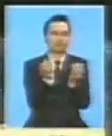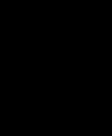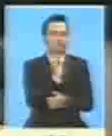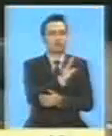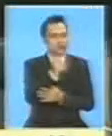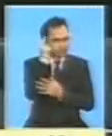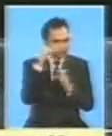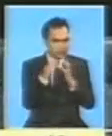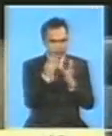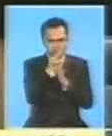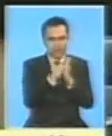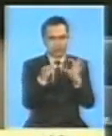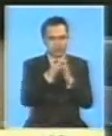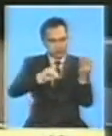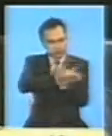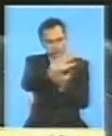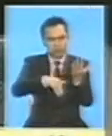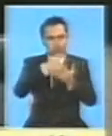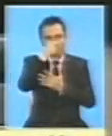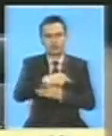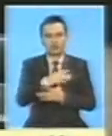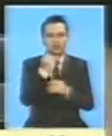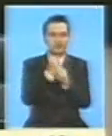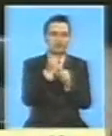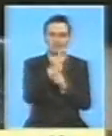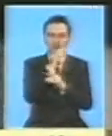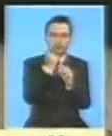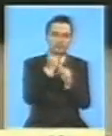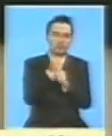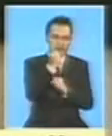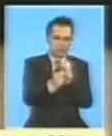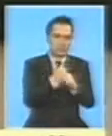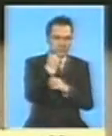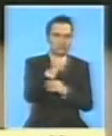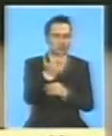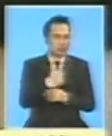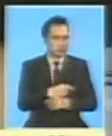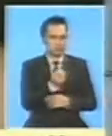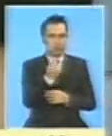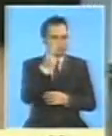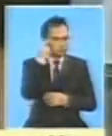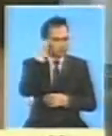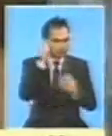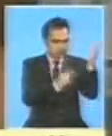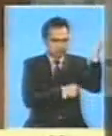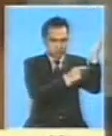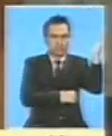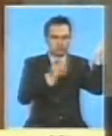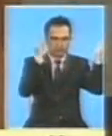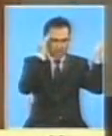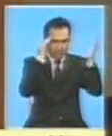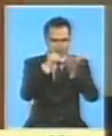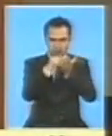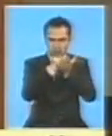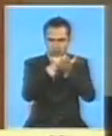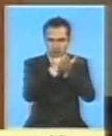ของวิชาร่วมกันด้วยเราคงทำงานไม่ได้มาถึง10ปีถ้าเราไม่รู้อะไรเลยบางคนบอกเราไม่ทราบอะไรเรื่องใต้ทราบทั้งหมดแต่มันแก้ไ